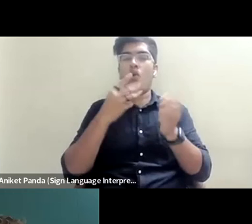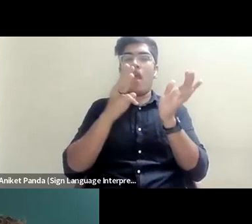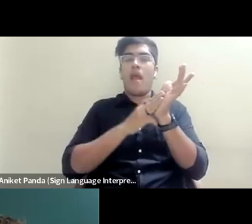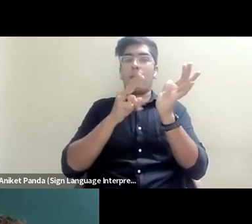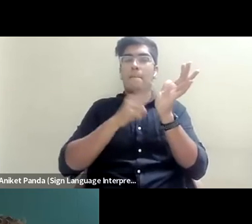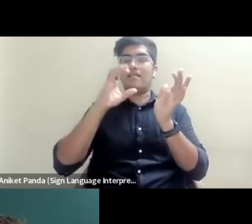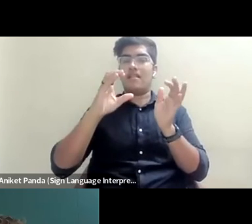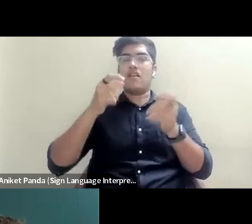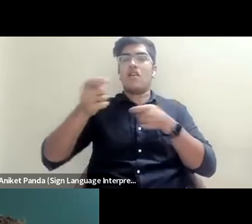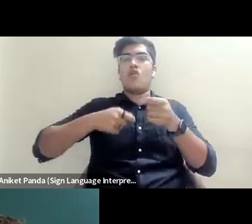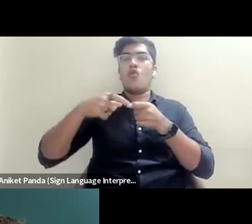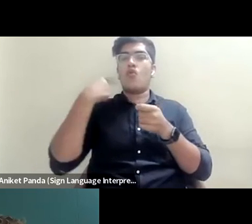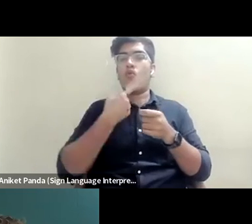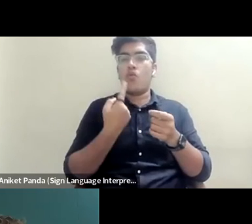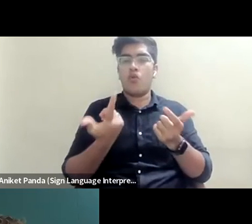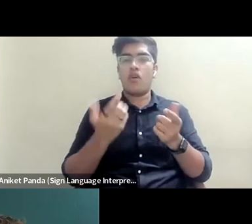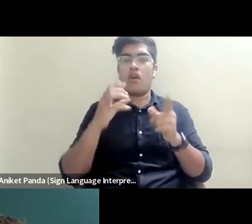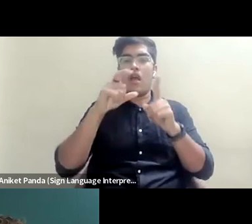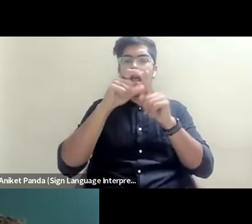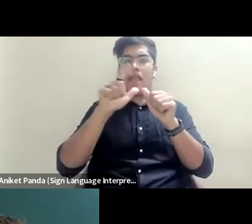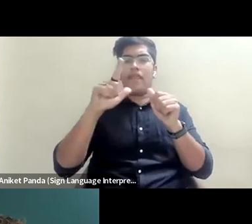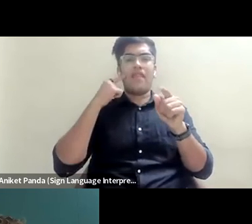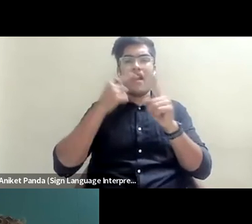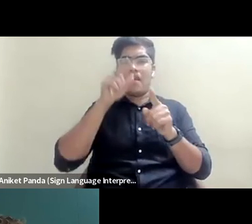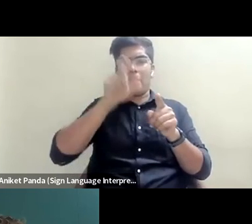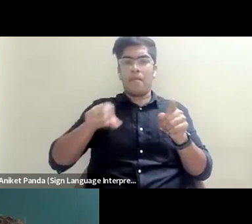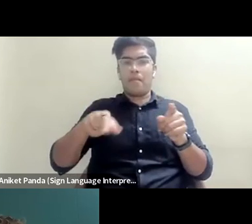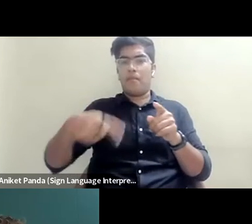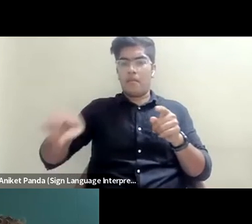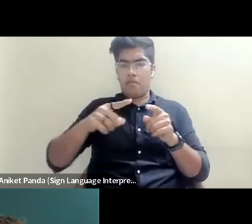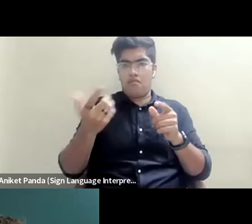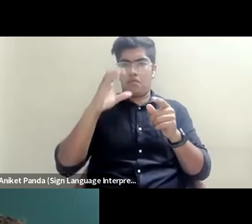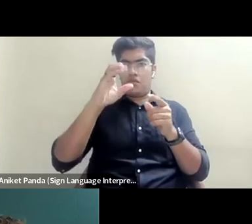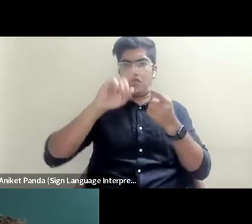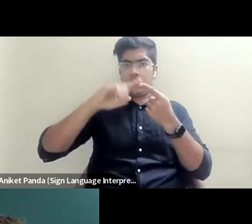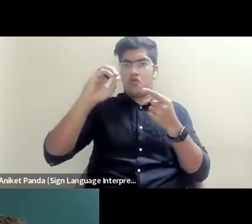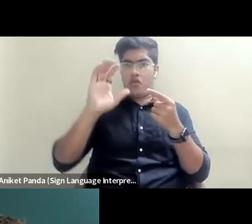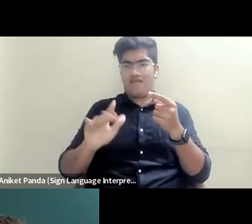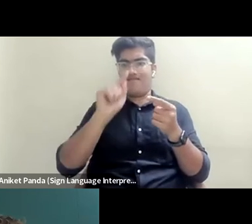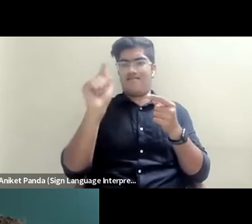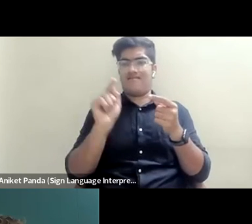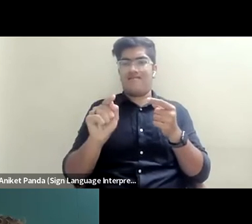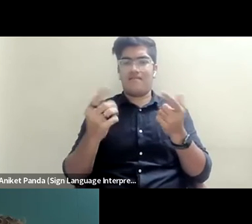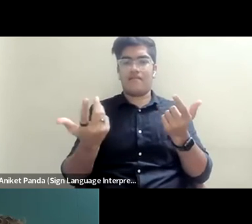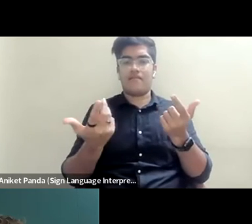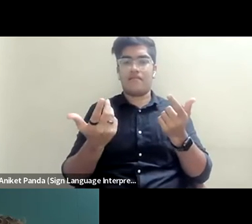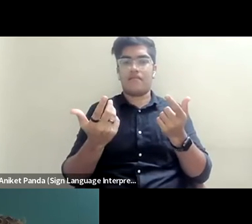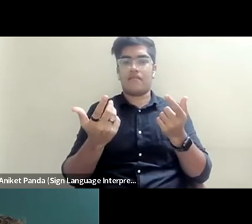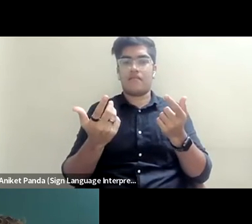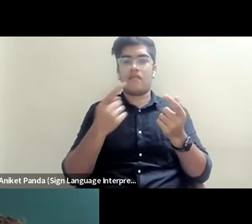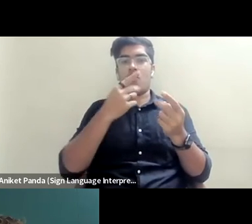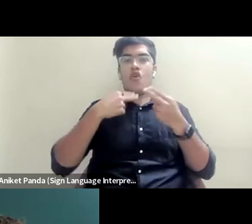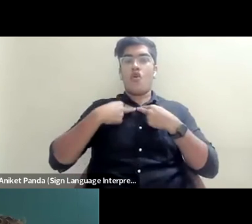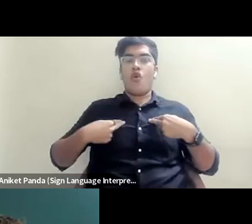वो एमएनसीज के सीईओ है? कौन है? ये देश का जो सुप्रीम कोर्ट है उधर तो बैठे हुए